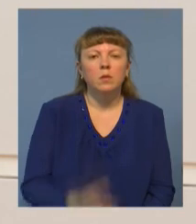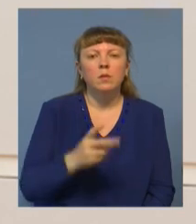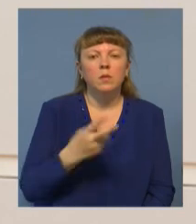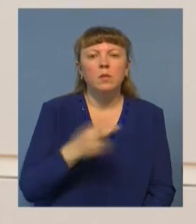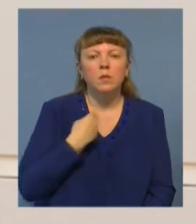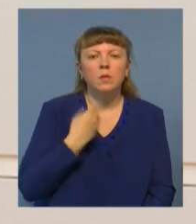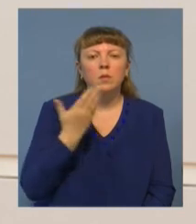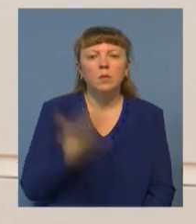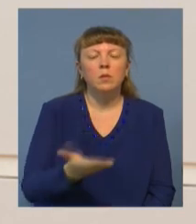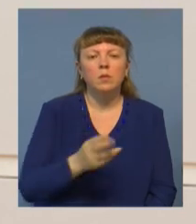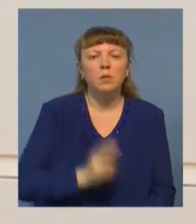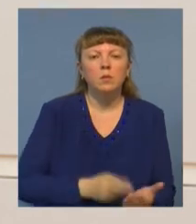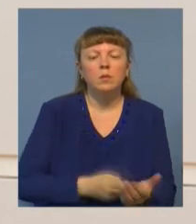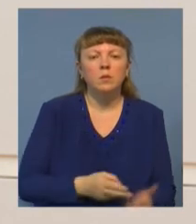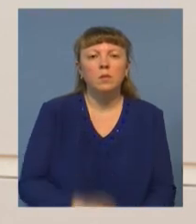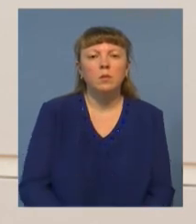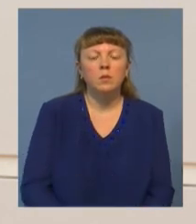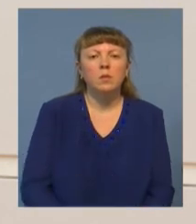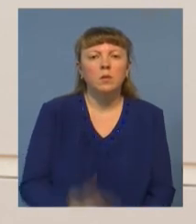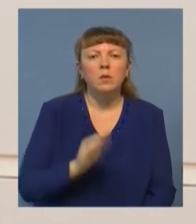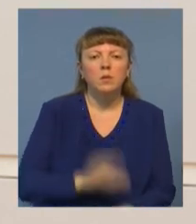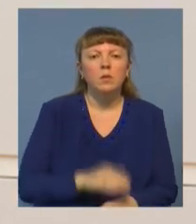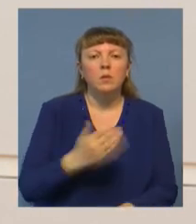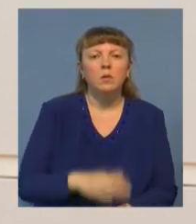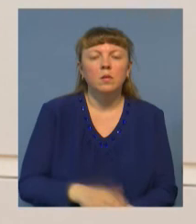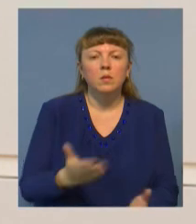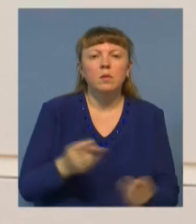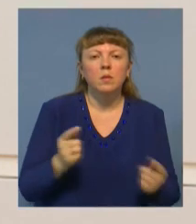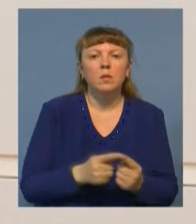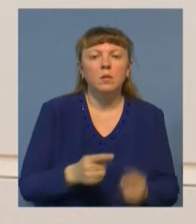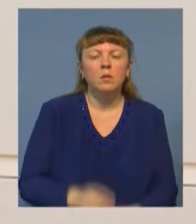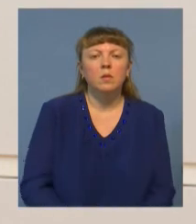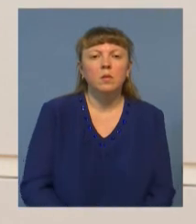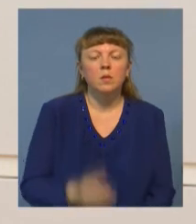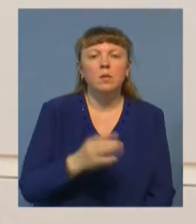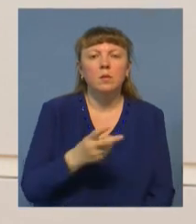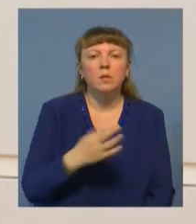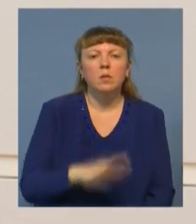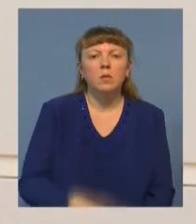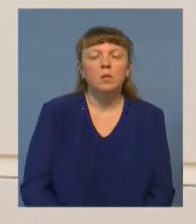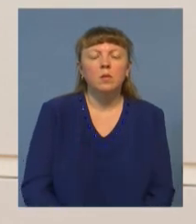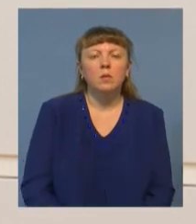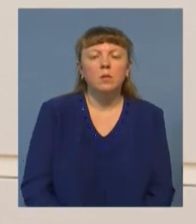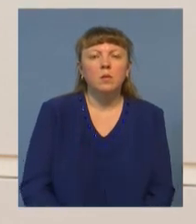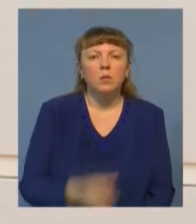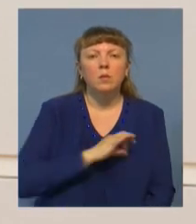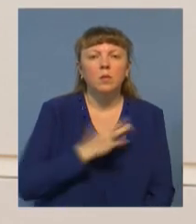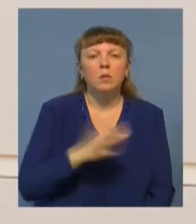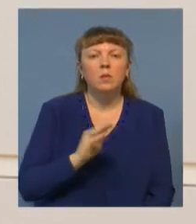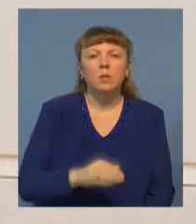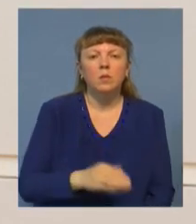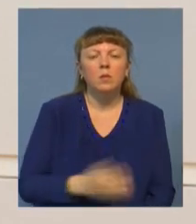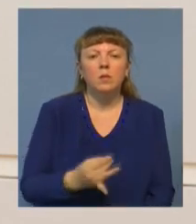должны быть предоставлены доказательства суду, такие факты, которые подтверждают наличие данного юридического